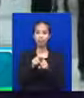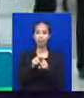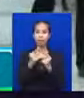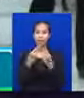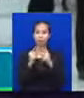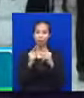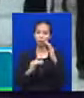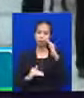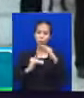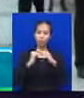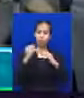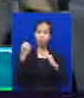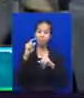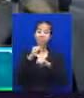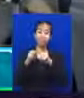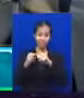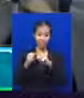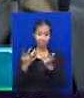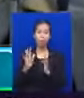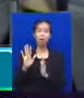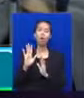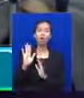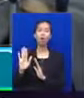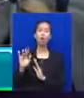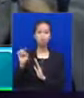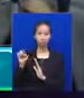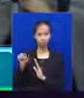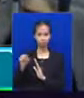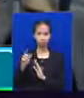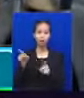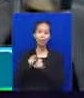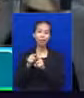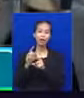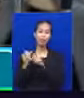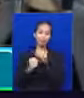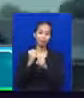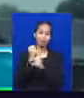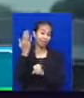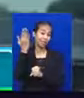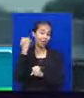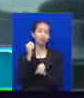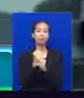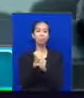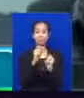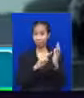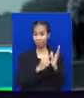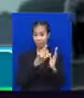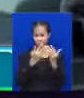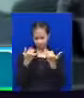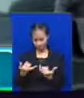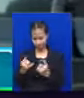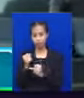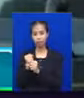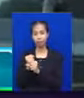กิน 10% นะครับอันนี้ก็จะเป็นมาตรการที่ปีที่แล้วเราก็ได้ทำไปนะครับซึ่งปีนี้ก็